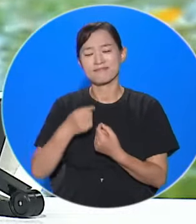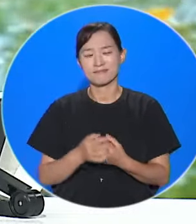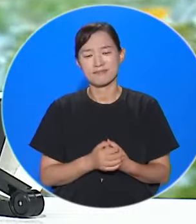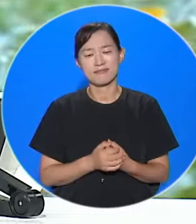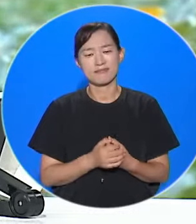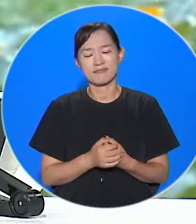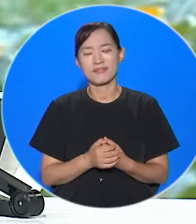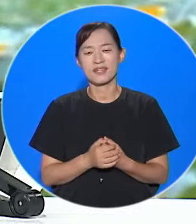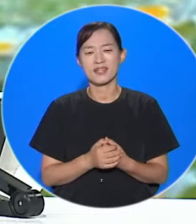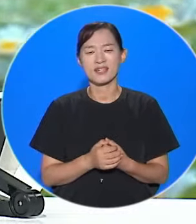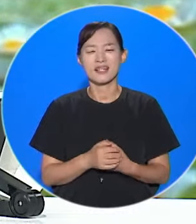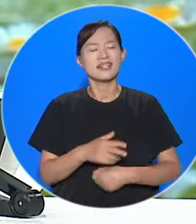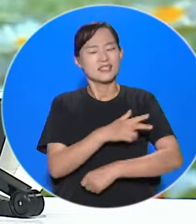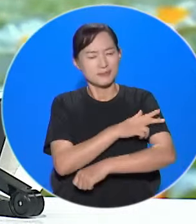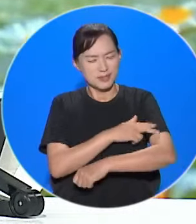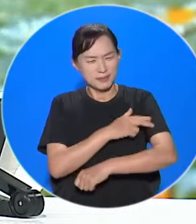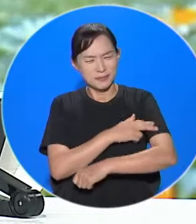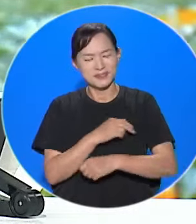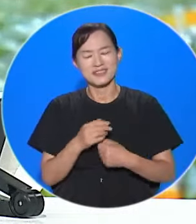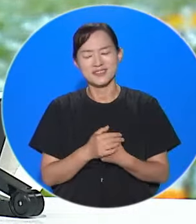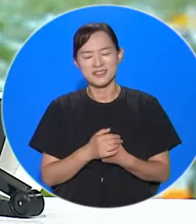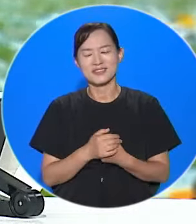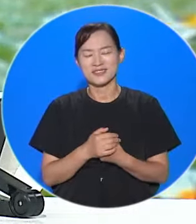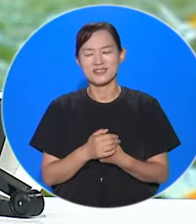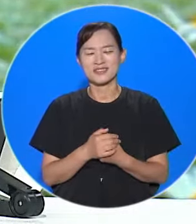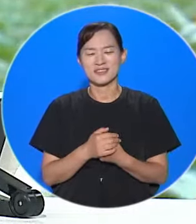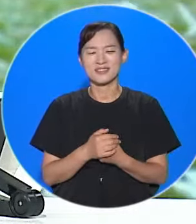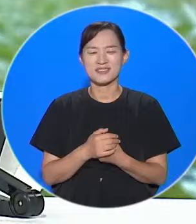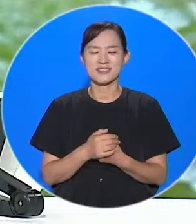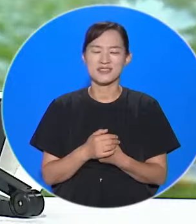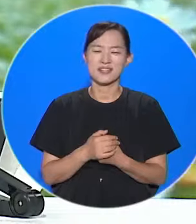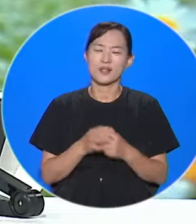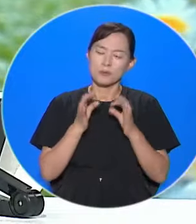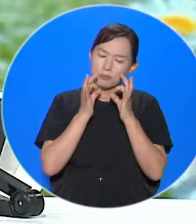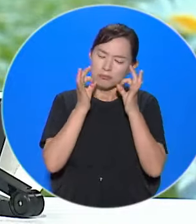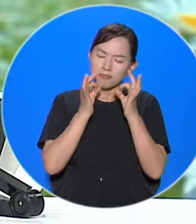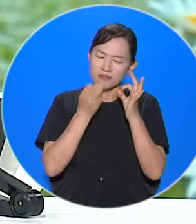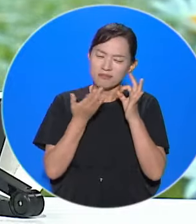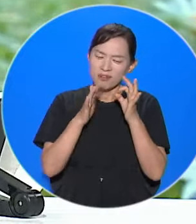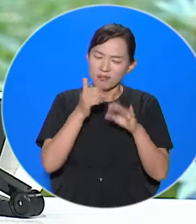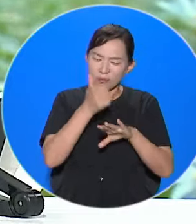그 이제 우리 박수희 집사님은 참 어쨌든